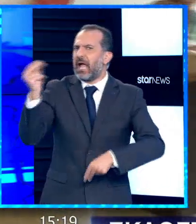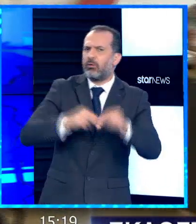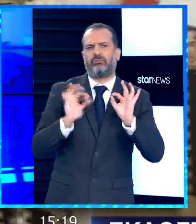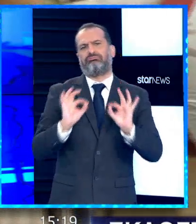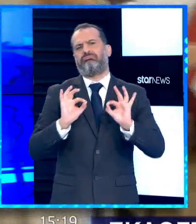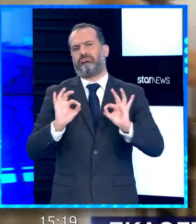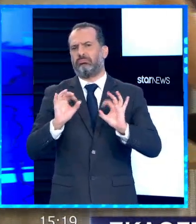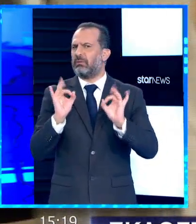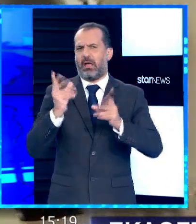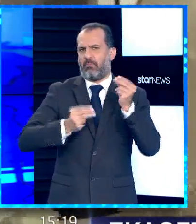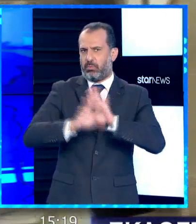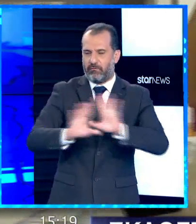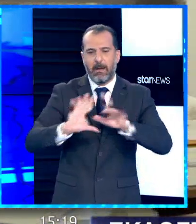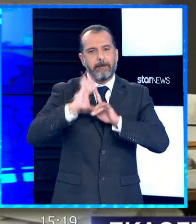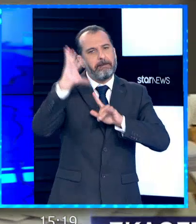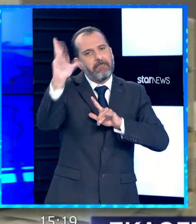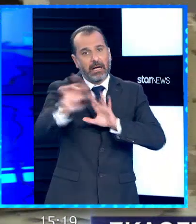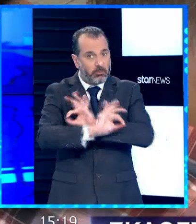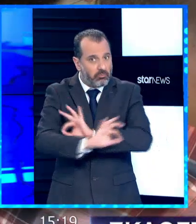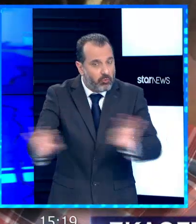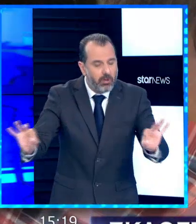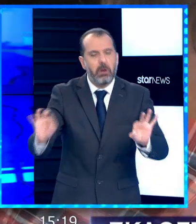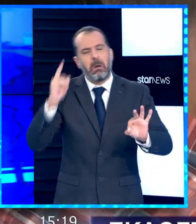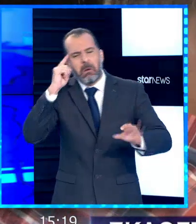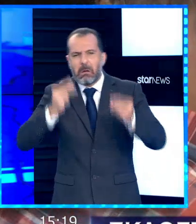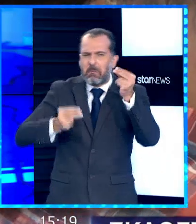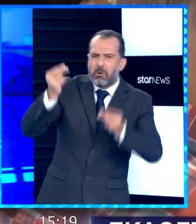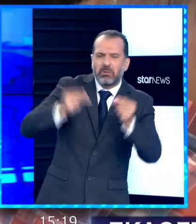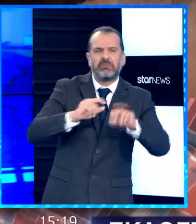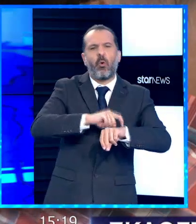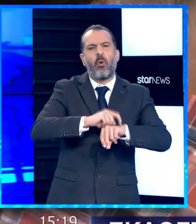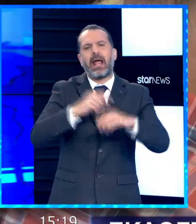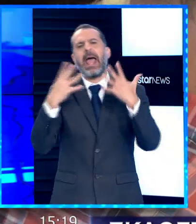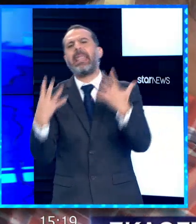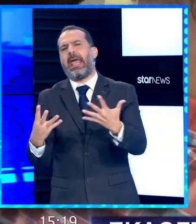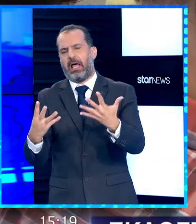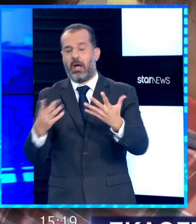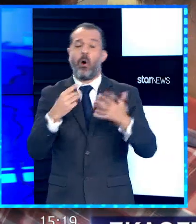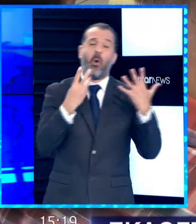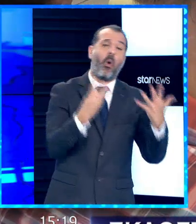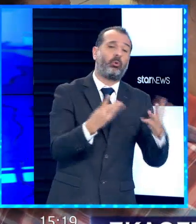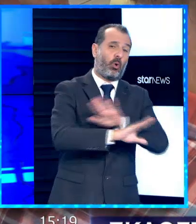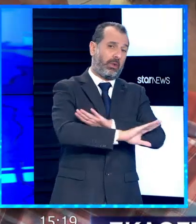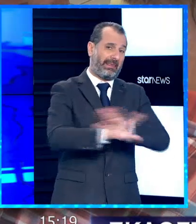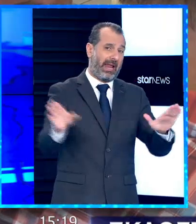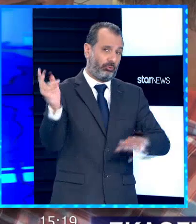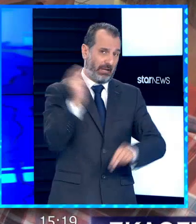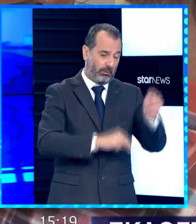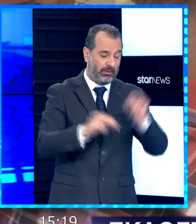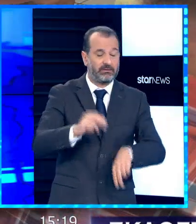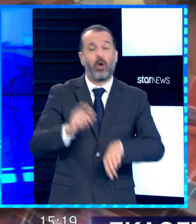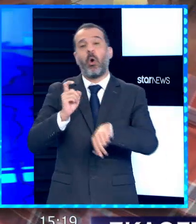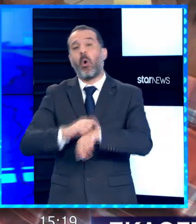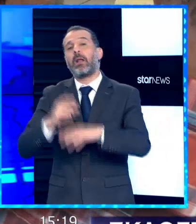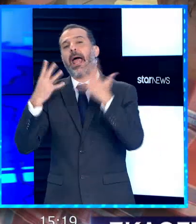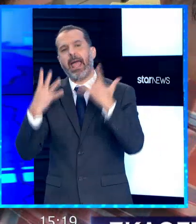προβλήματα και αν όλα πάνε καλά, σύμφωνα με τις εκτιμήσεις του κόμματος, γύρω στις 9 το βράδυ, μία ώρα δηλαδή μετά το κλείσιμο της κάλπης, θα μπορούν να δώσουν ένα